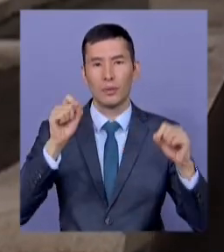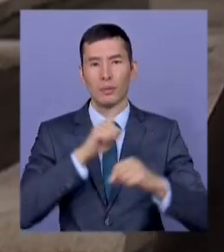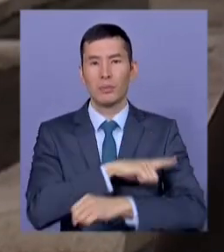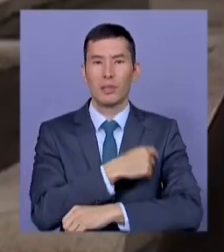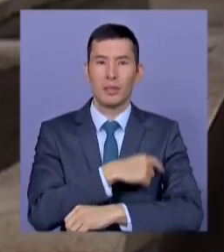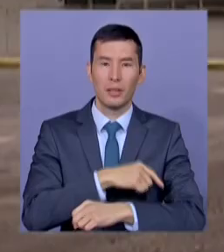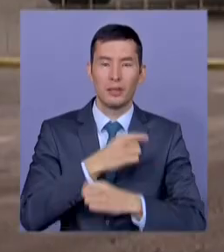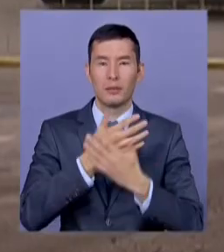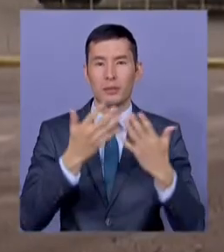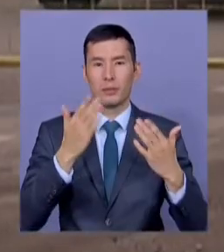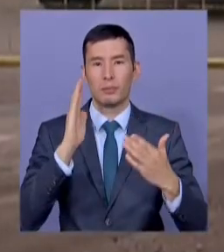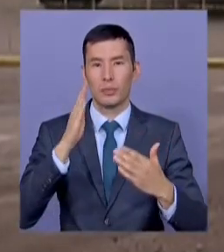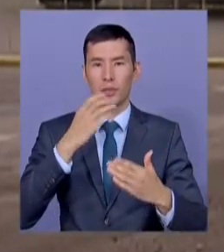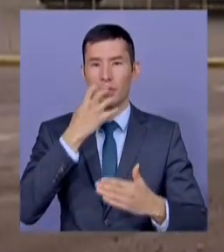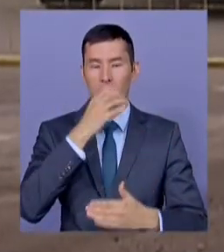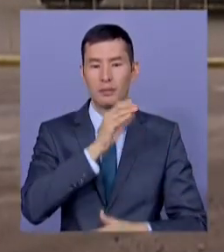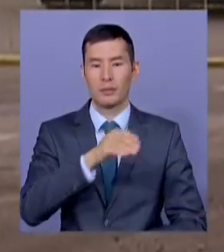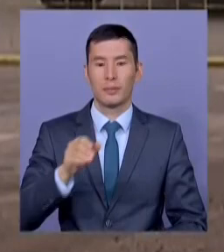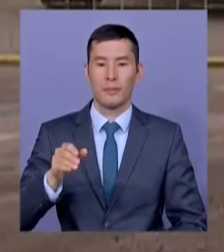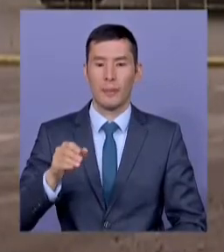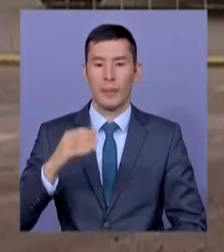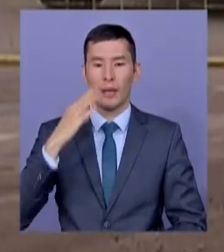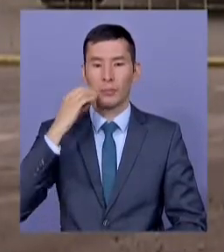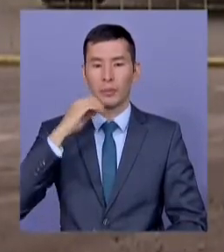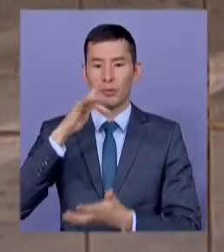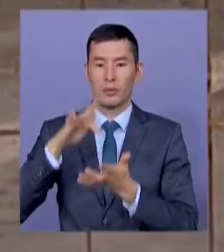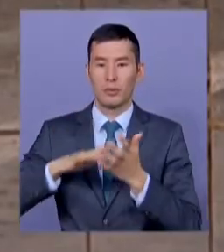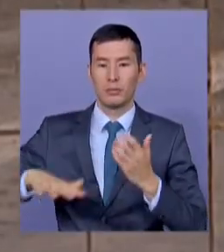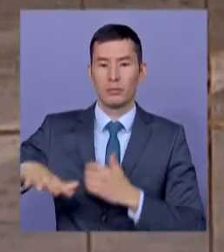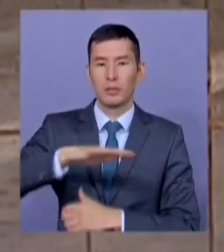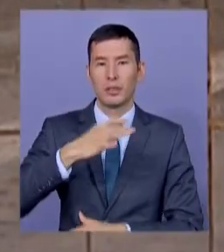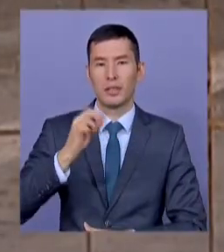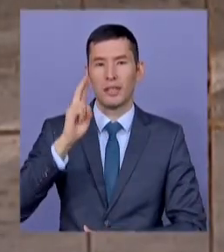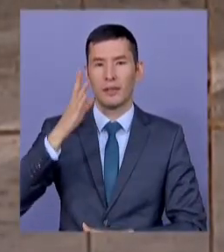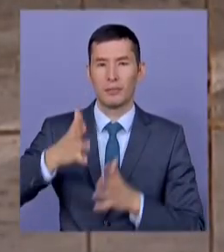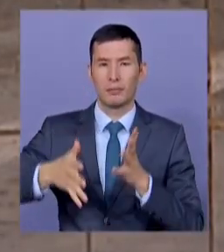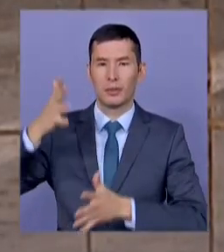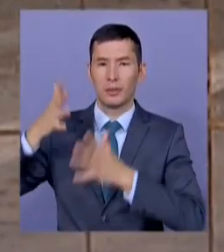больницы и поликлиники. Тепло во всех объектах Алматы, в том числе многоквартирных домах,